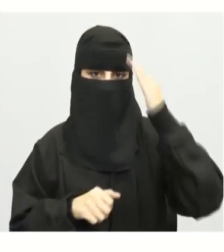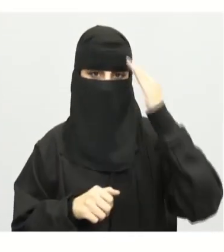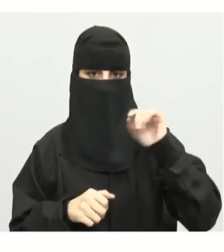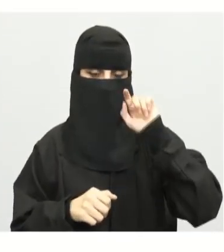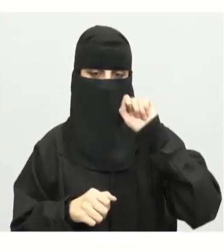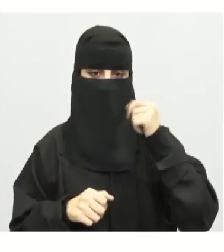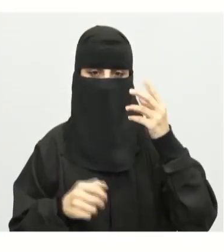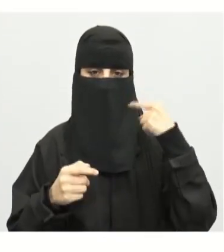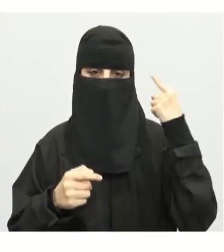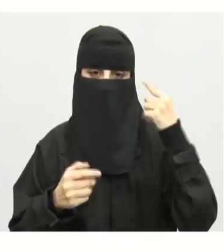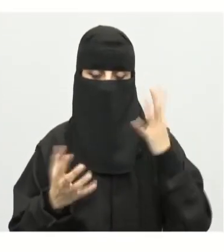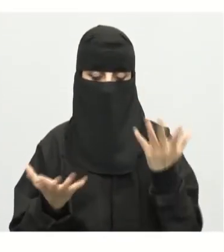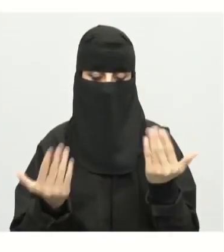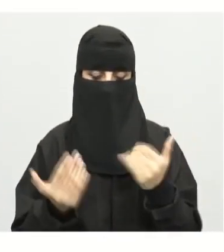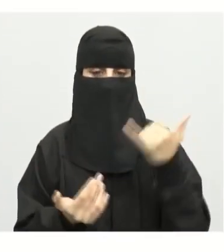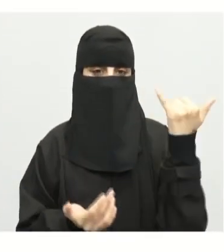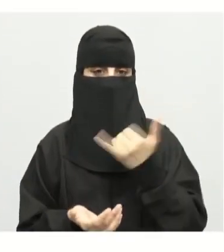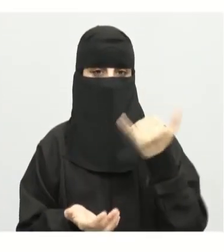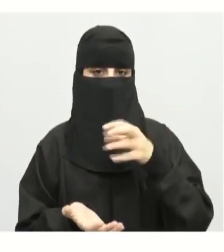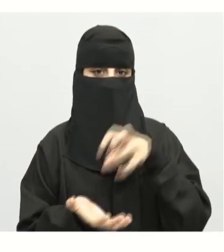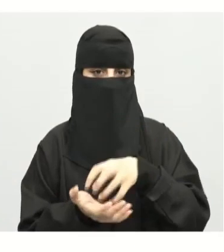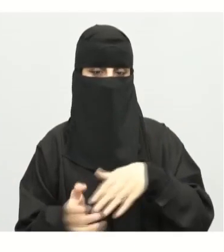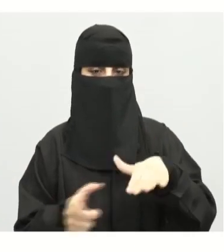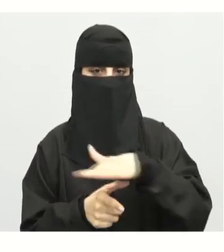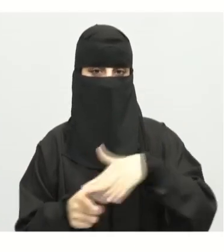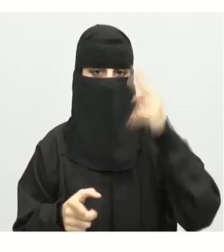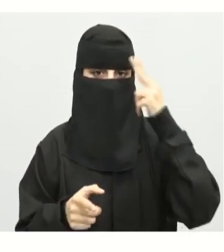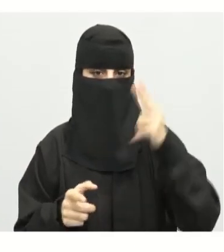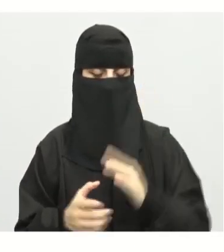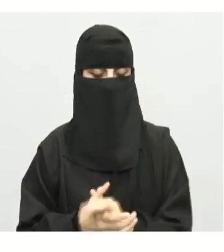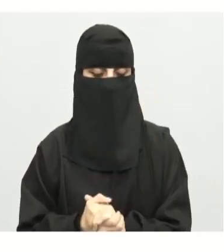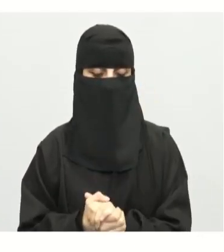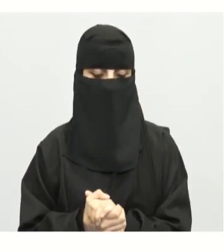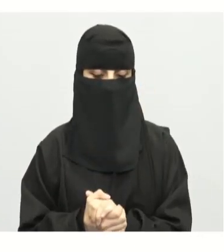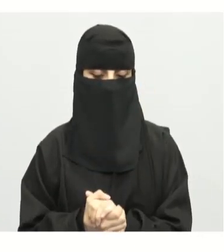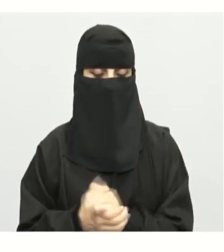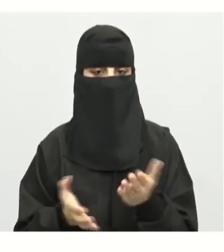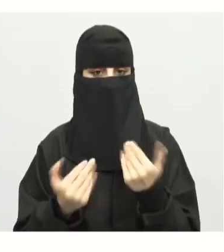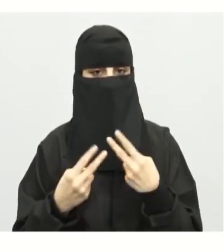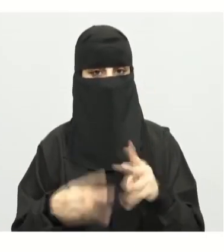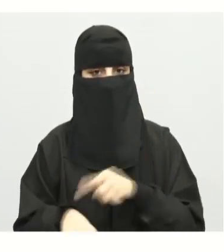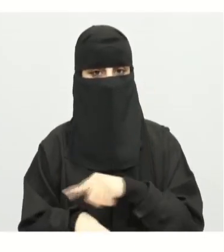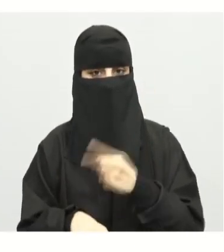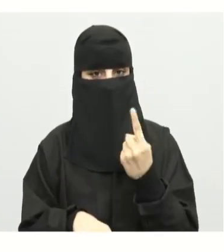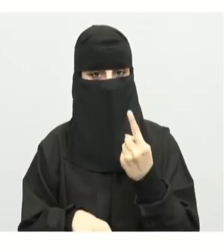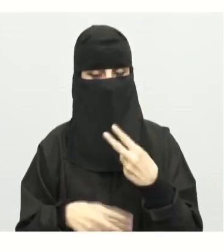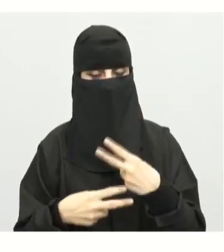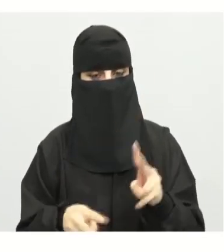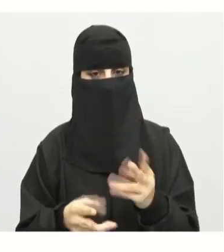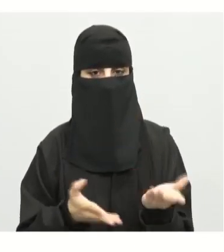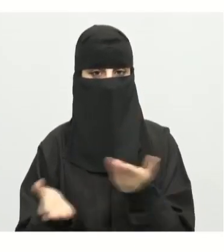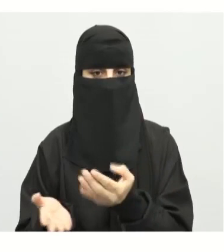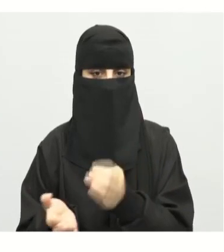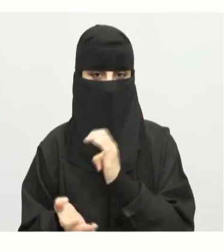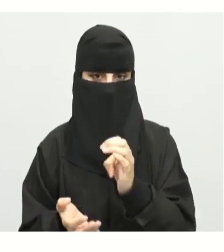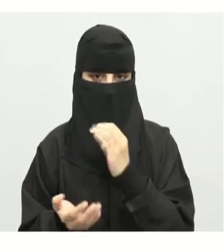يذكر الطلبه اهميه موقع المملكه العربيه السعوديه اترك لكم دقيقه واحده للاجابه على